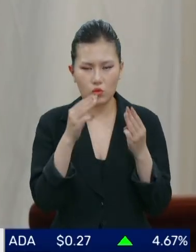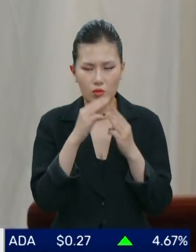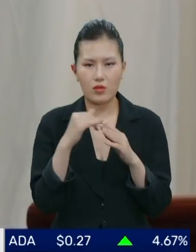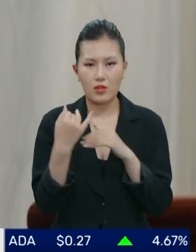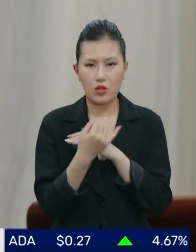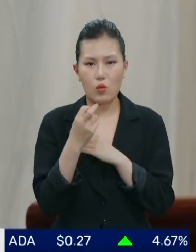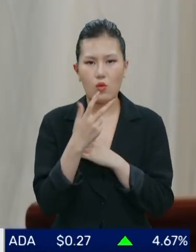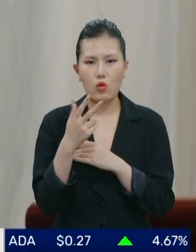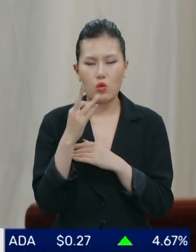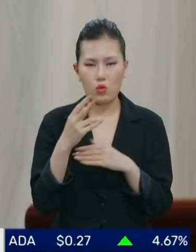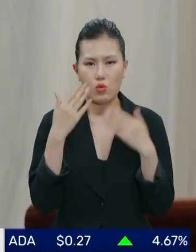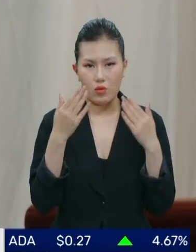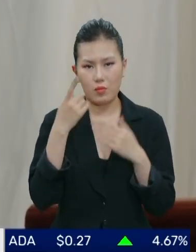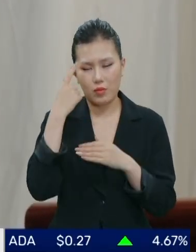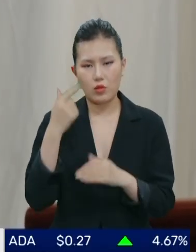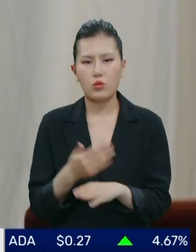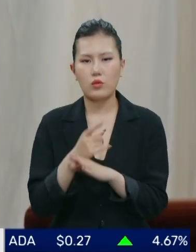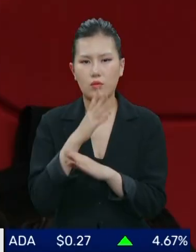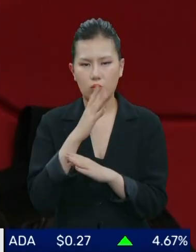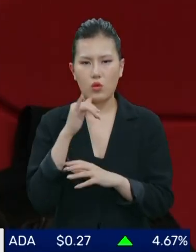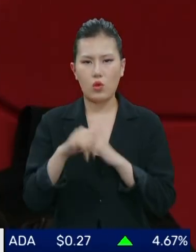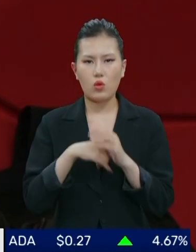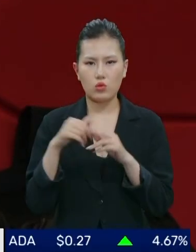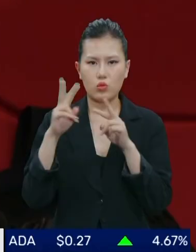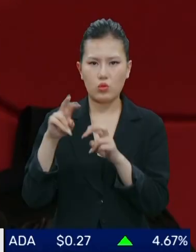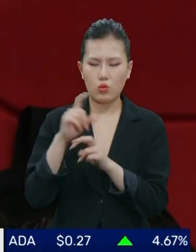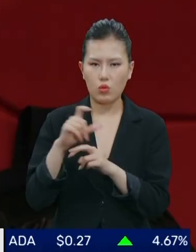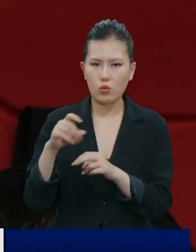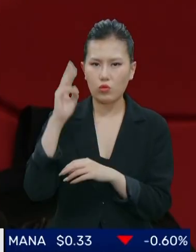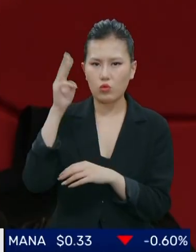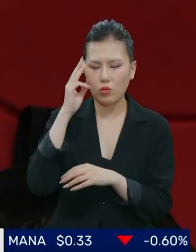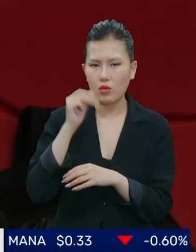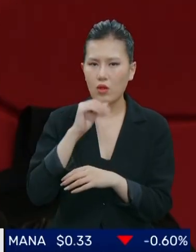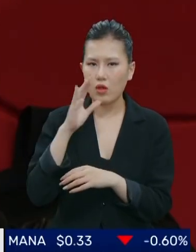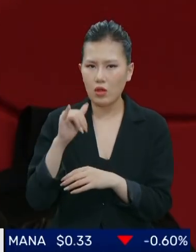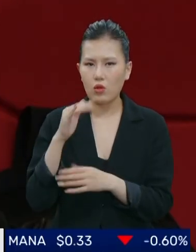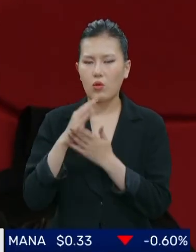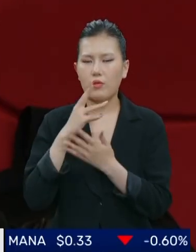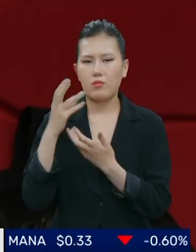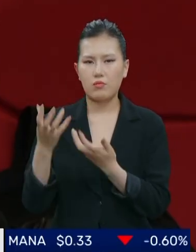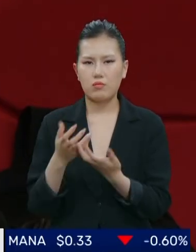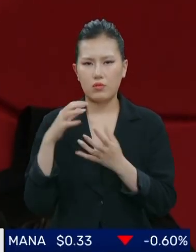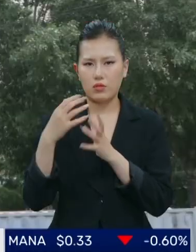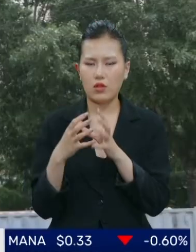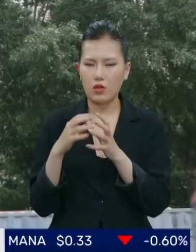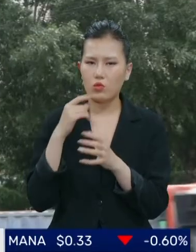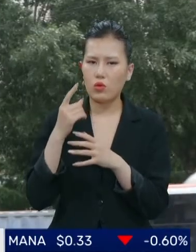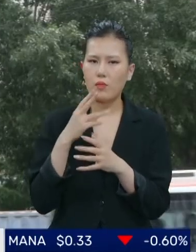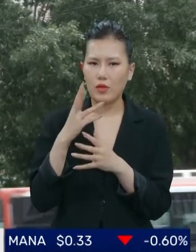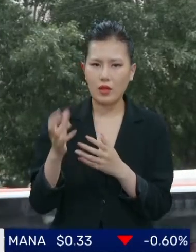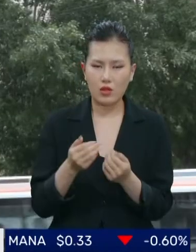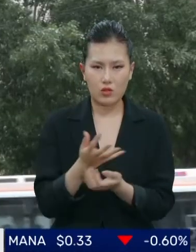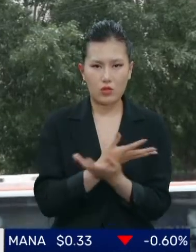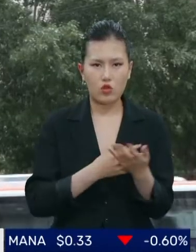улсын хурал маргаашаар өндөрлөө. Олон улсын эрдэмтэн судлаачдын туршлагаас хуваалцах, дэлхийн түвшинд хэрэглээний инженерчлэлийн хөгжлийг хилэлцэх талбар гэж